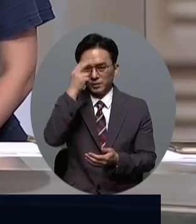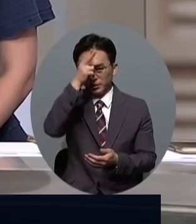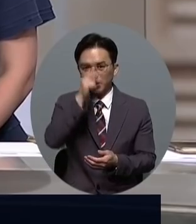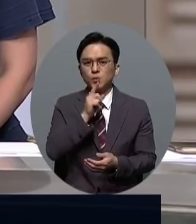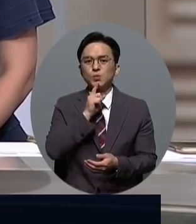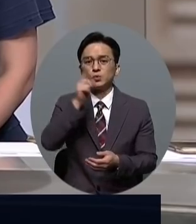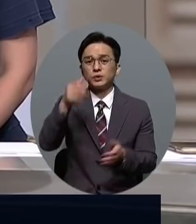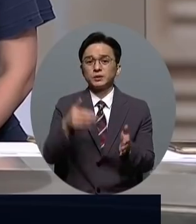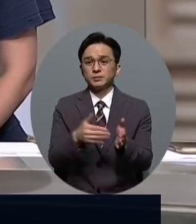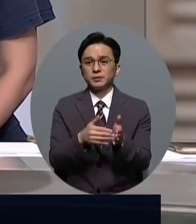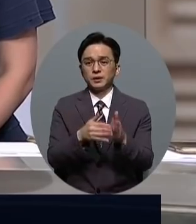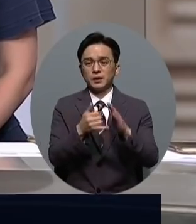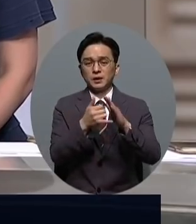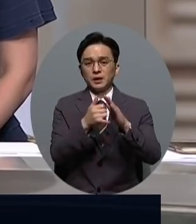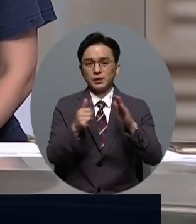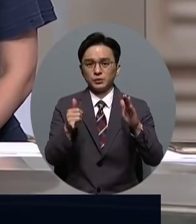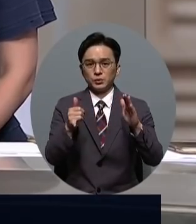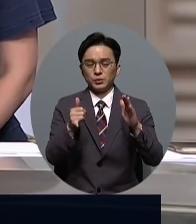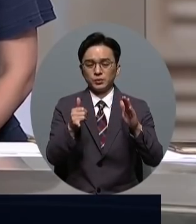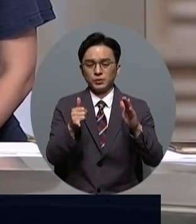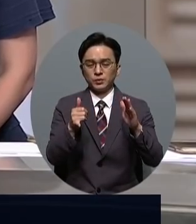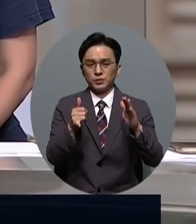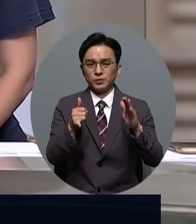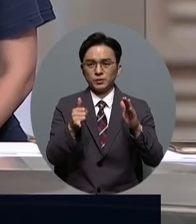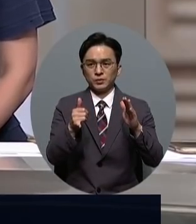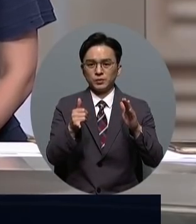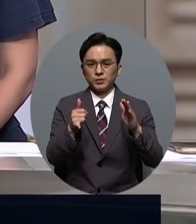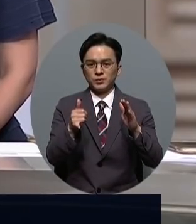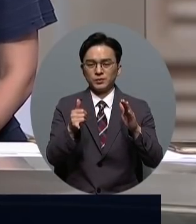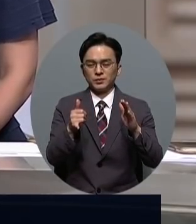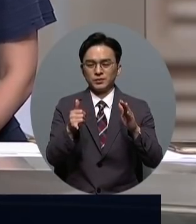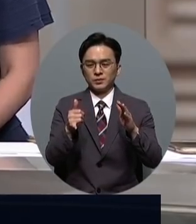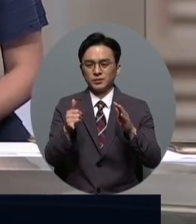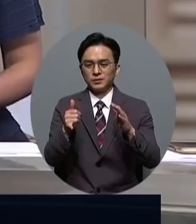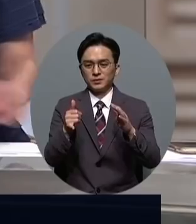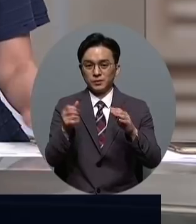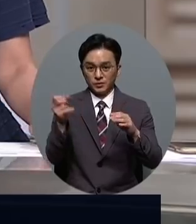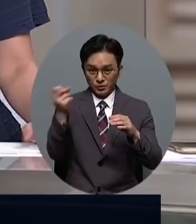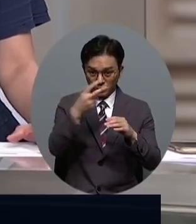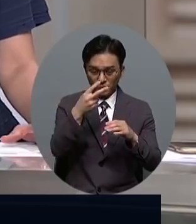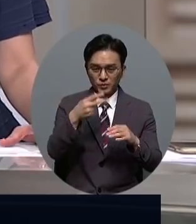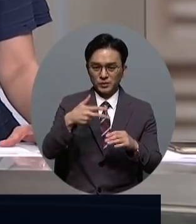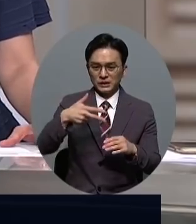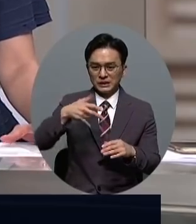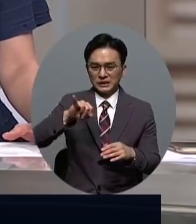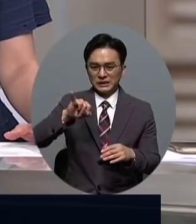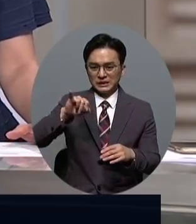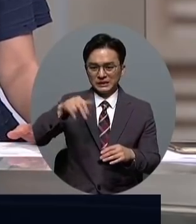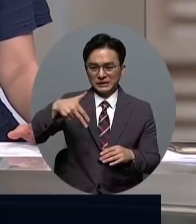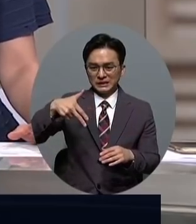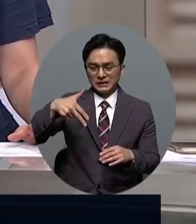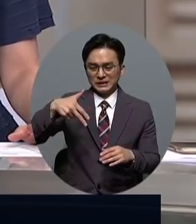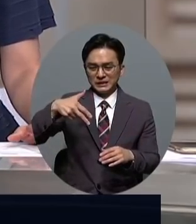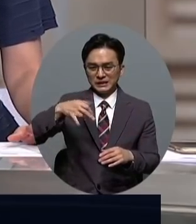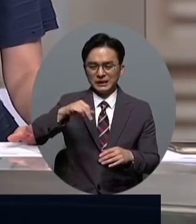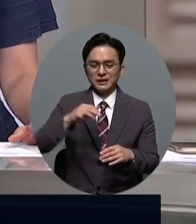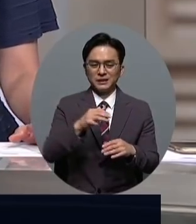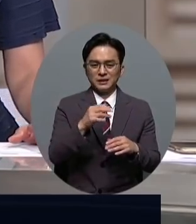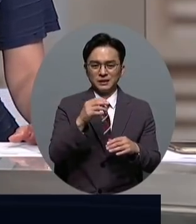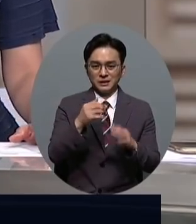있는데 유족 측의 대응을 두고 또 논란이 일고 있습니다. 네, 자세한 내용 두 분과 함께 짚어보도록 하겠습니다. 신윤숙 변호사,